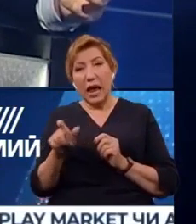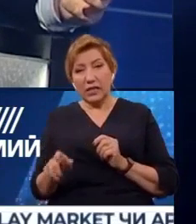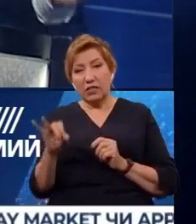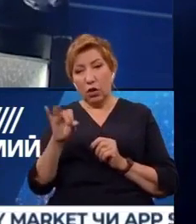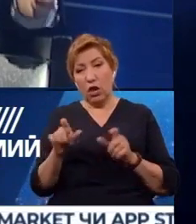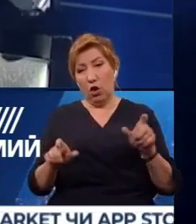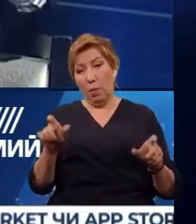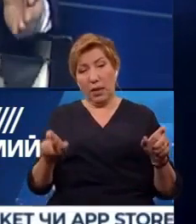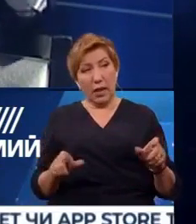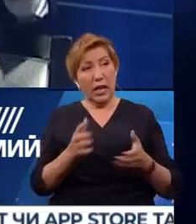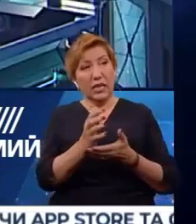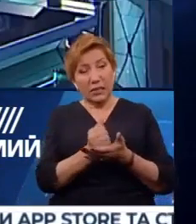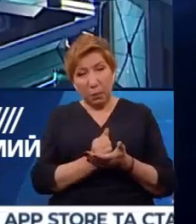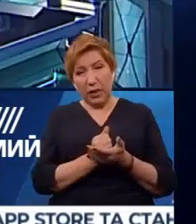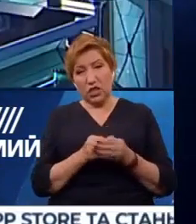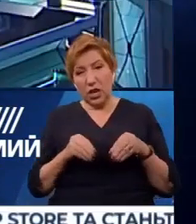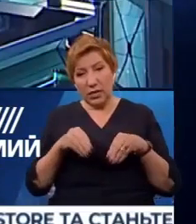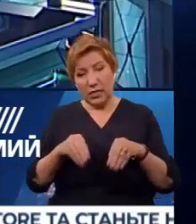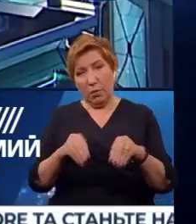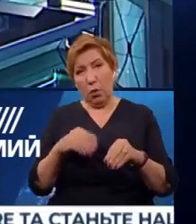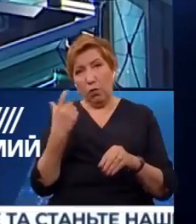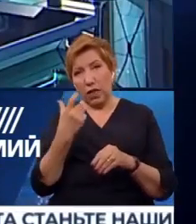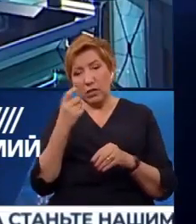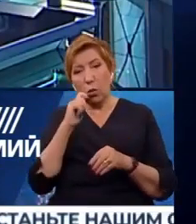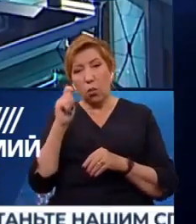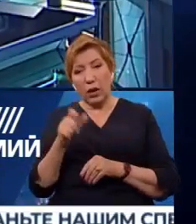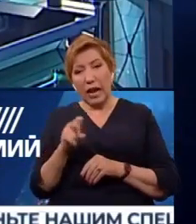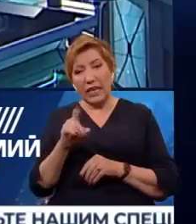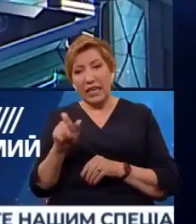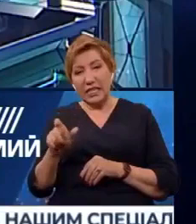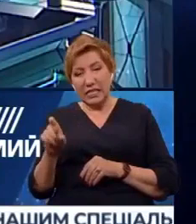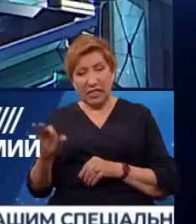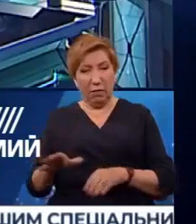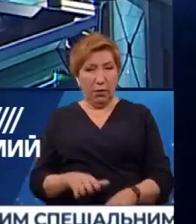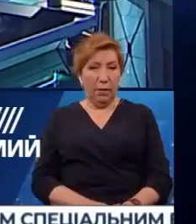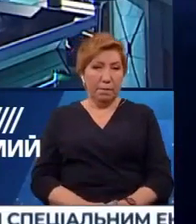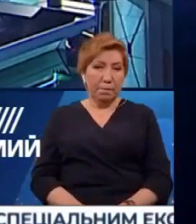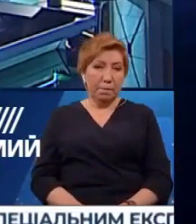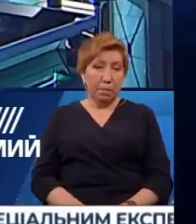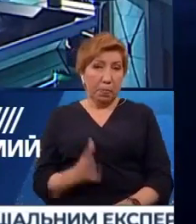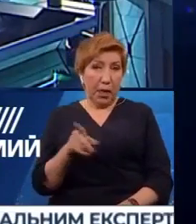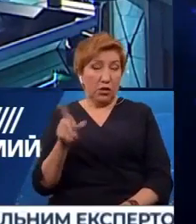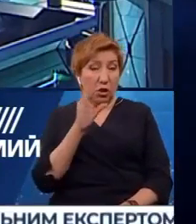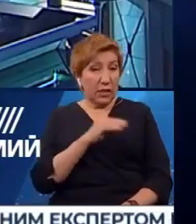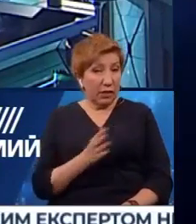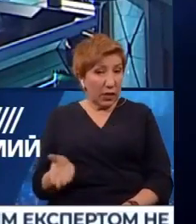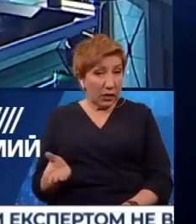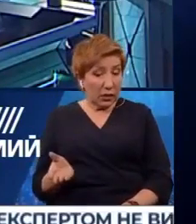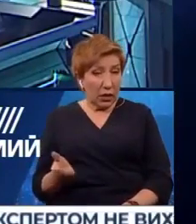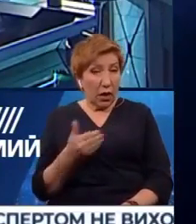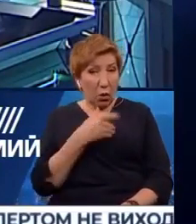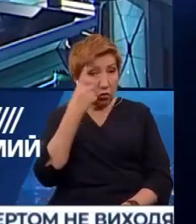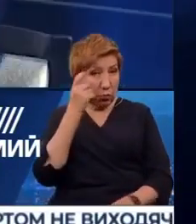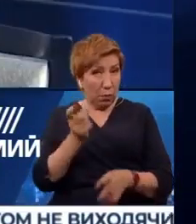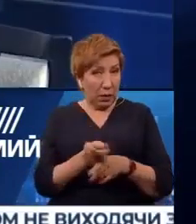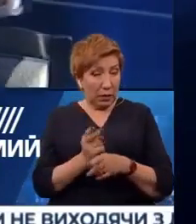українських громадян, зберігши для них землю у власності українців і української держави. Якщо їм цього не вдасться, я хочу